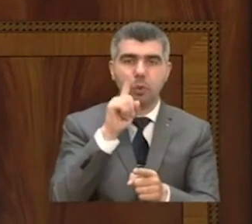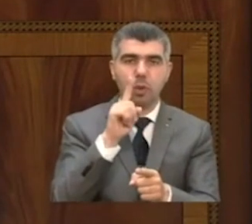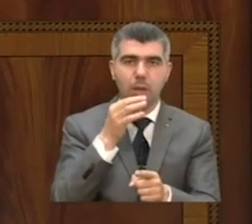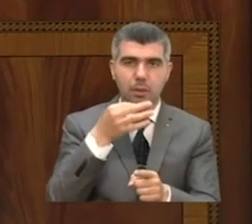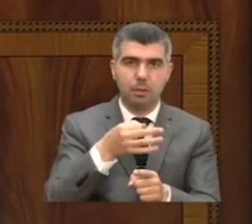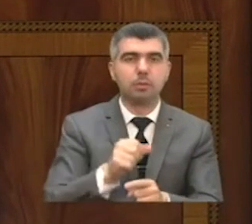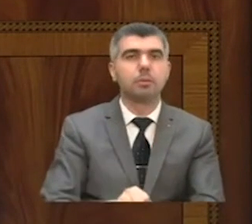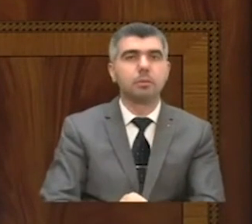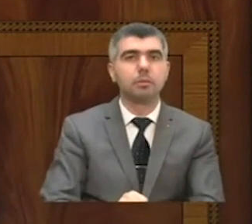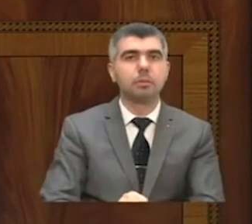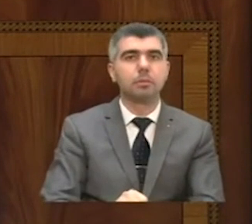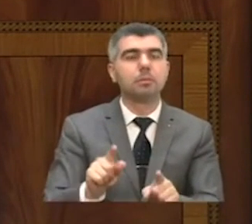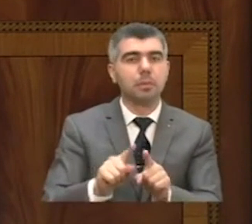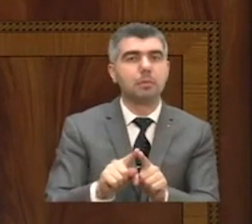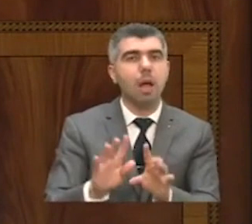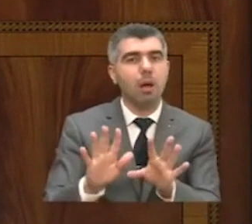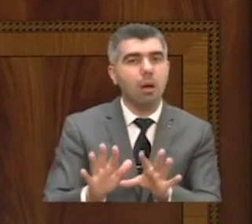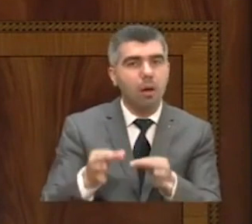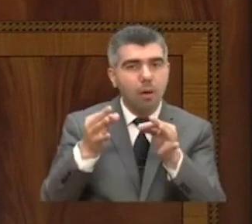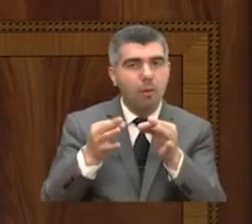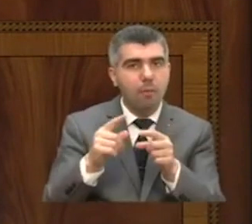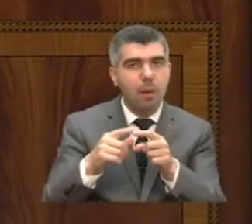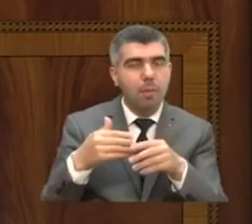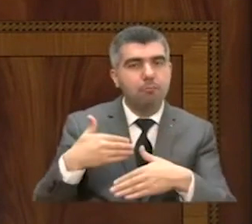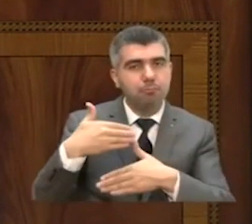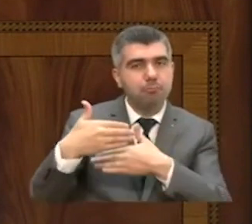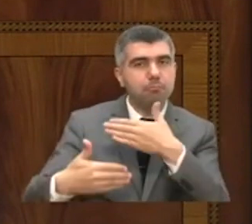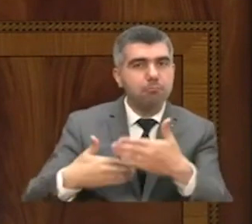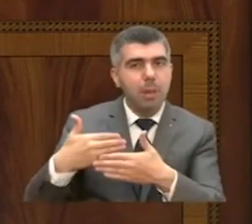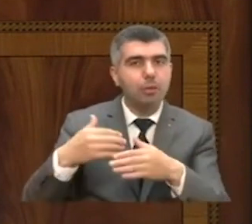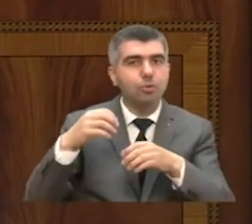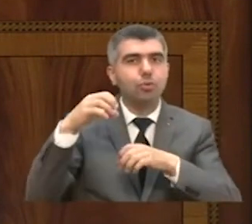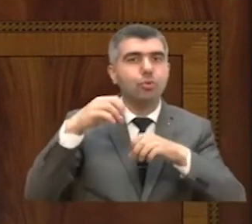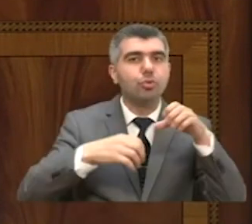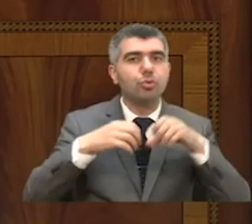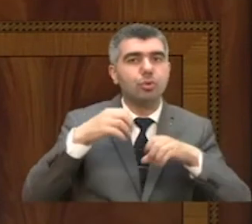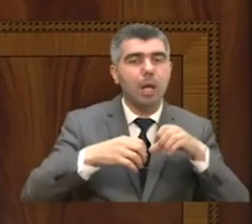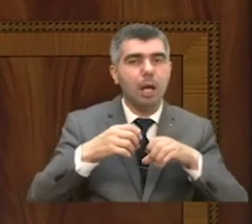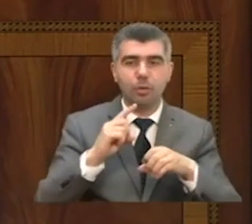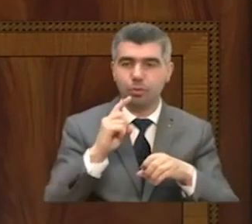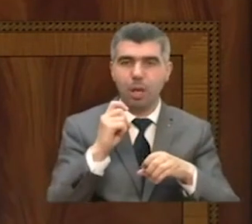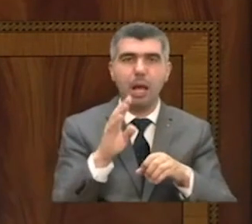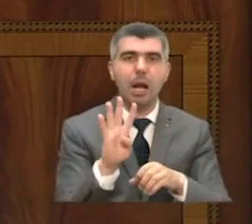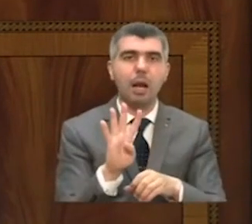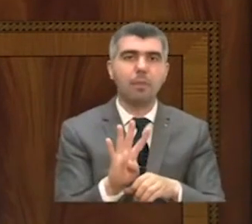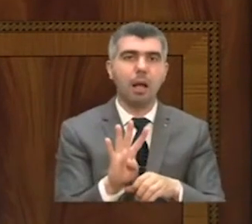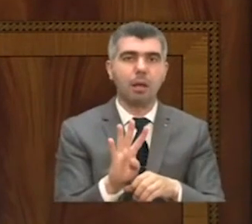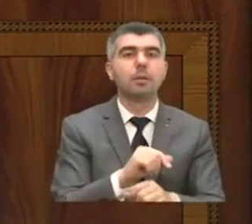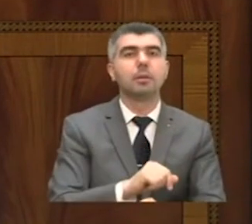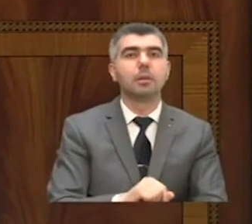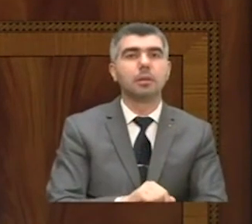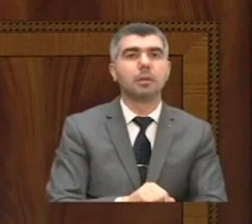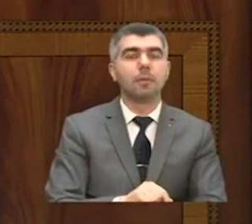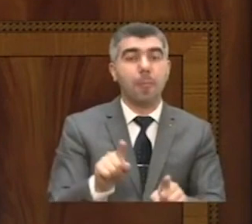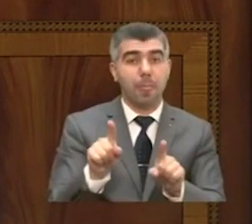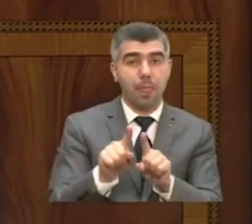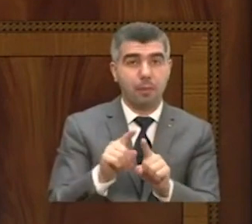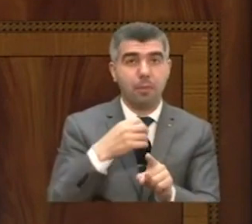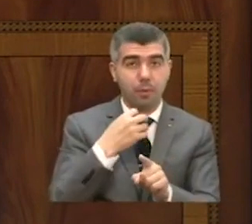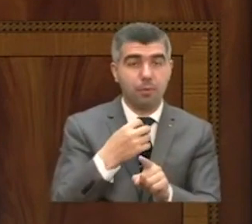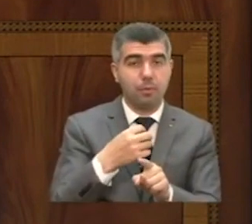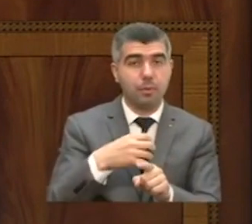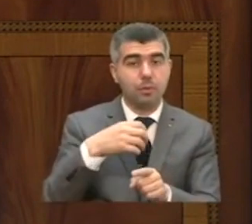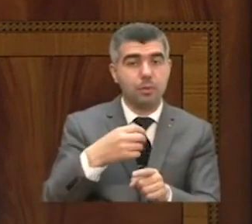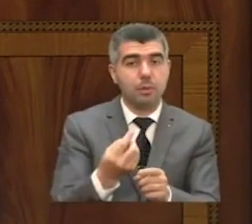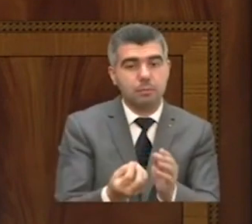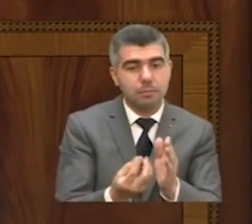ومن المنتظر أن تتحسن الوضعية بعد الأمطار المتوقعة خلال هذا الشهر، كما أن الغطاء الحالي النباتي